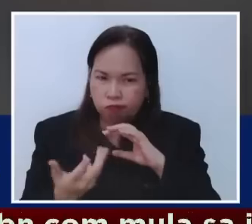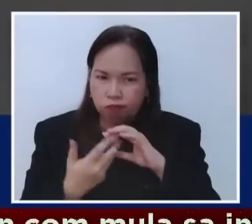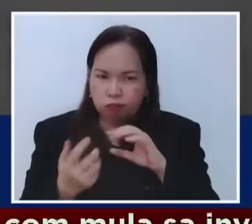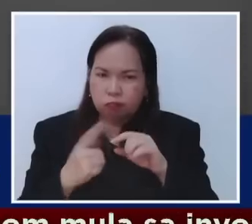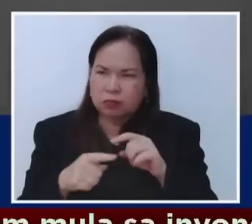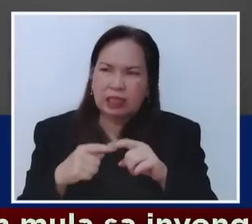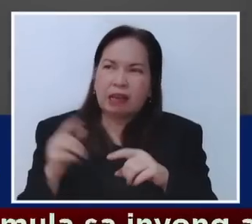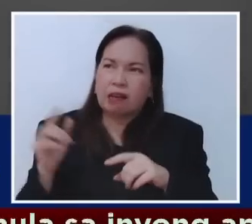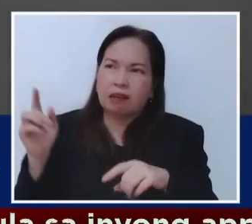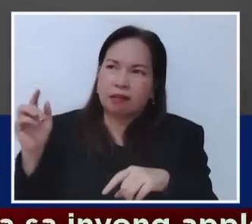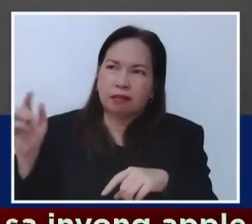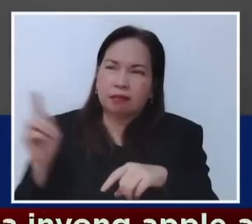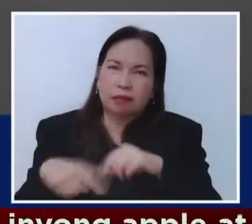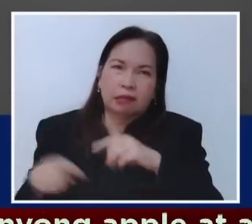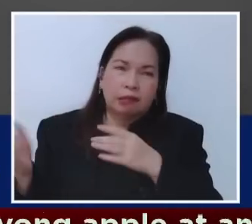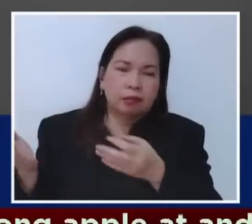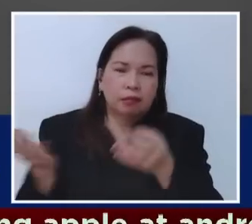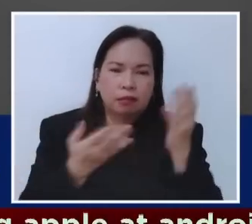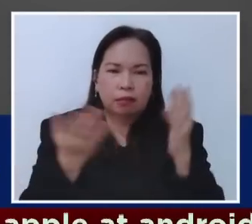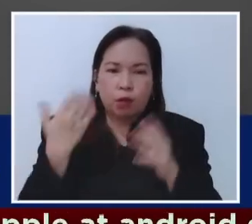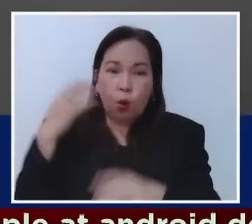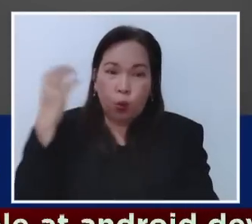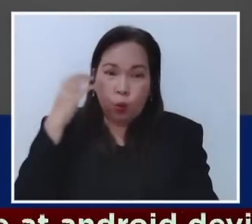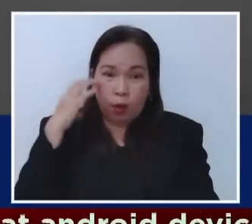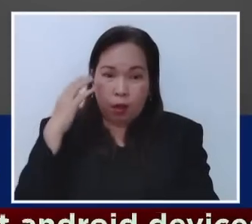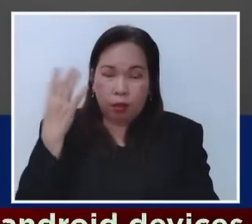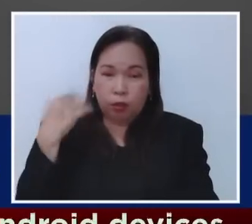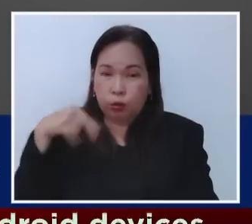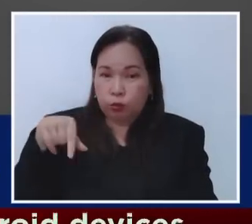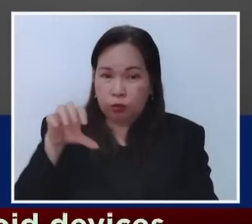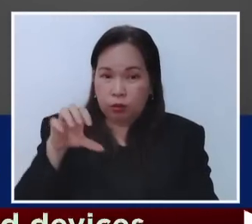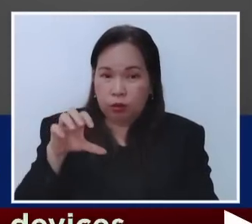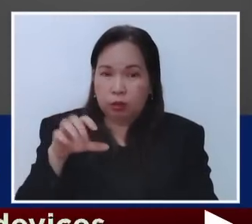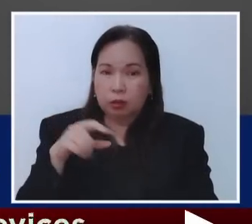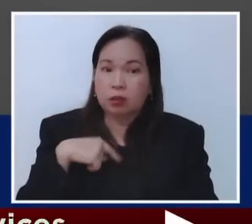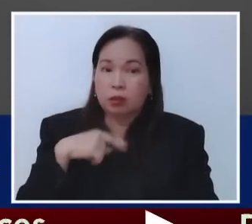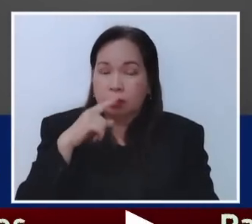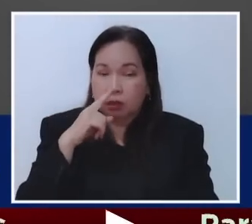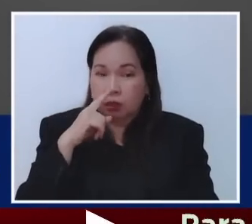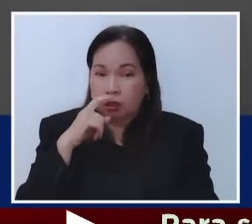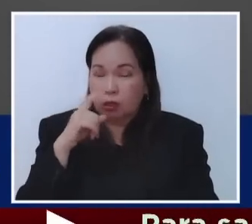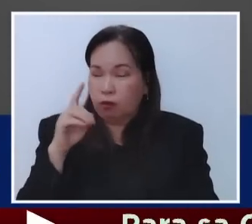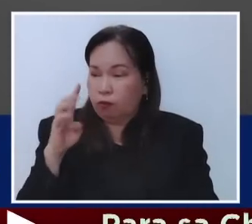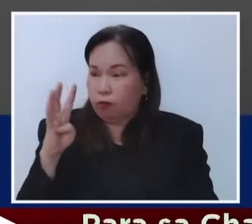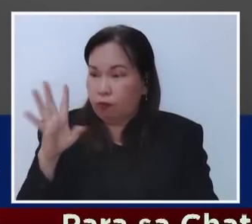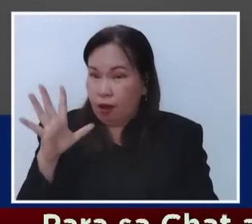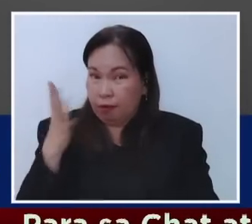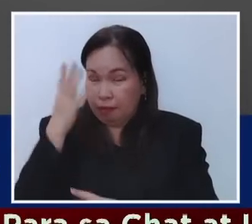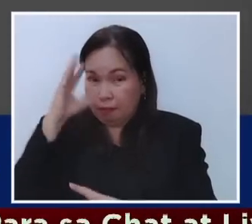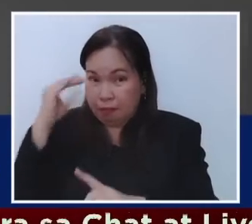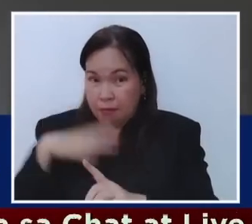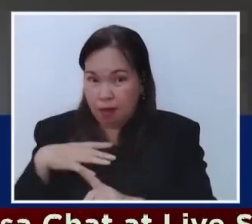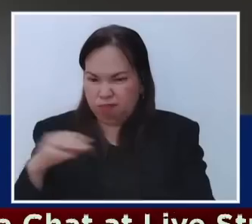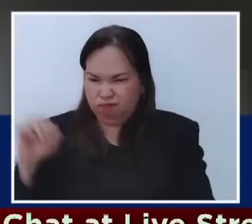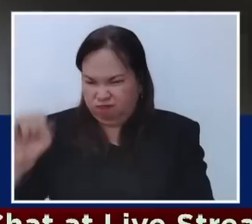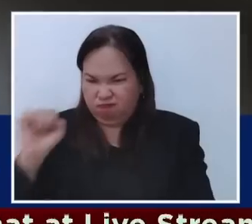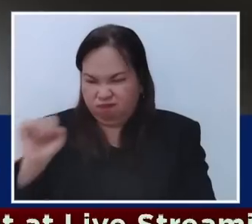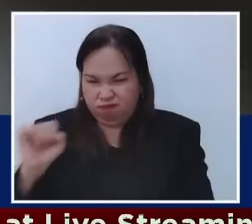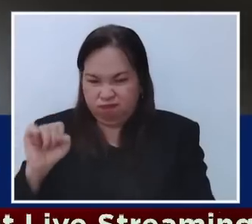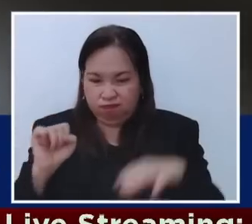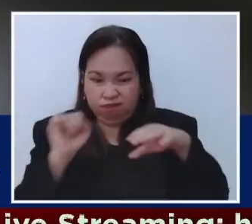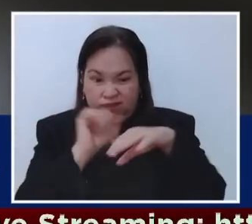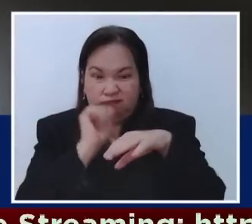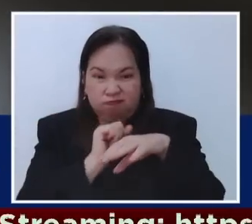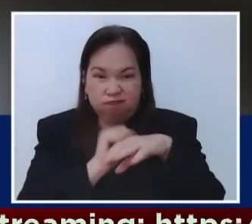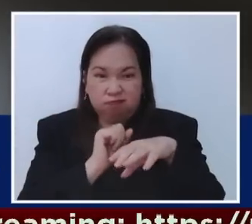Cubao, Quezon City, Miyerkules ng hapon. Nagalit umanong 64 na taong gulang na lalaki at kinalampag nito ang taxi.